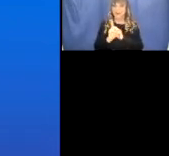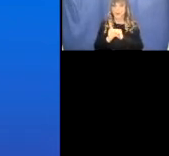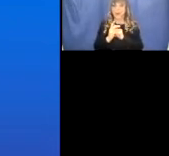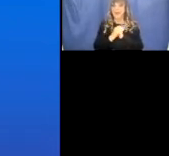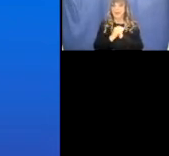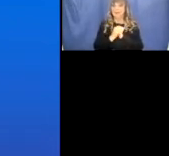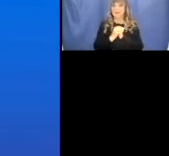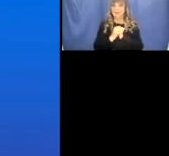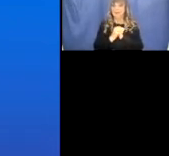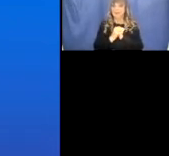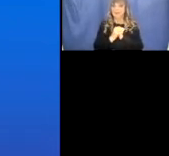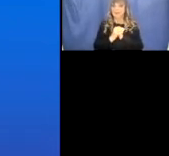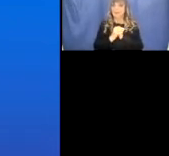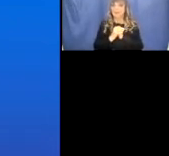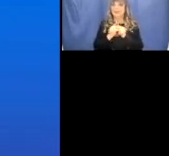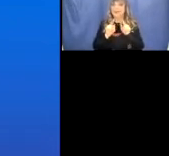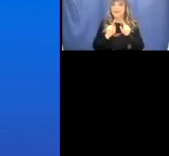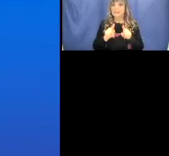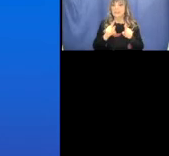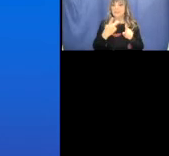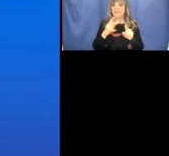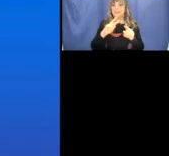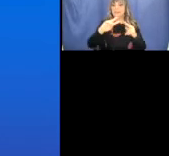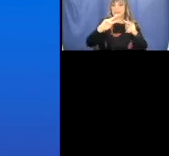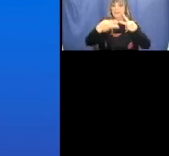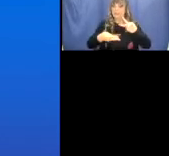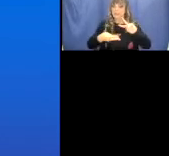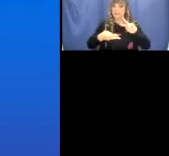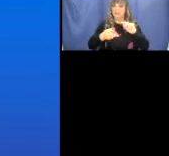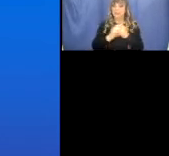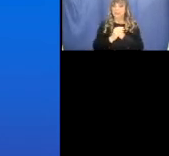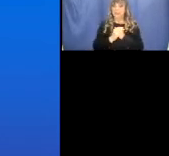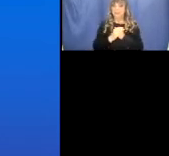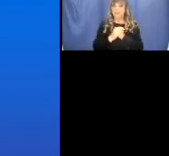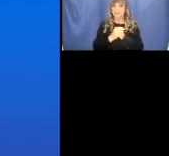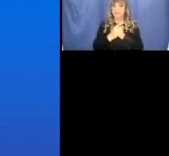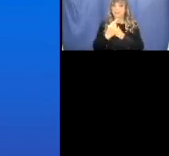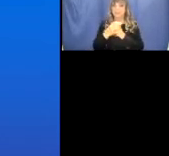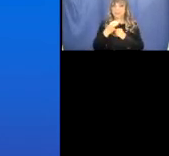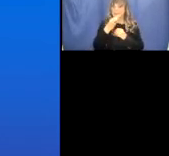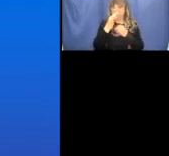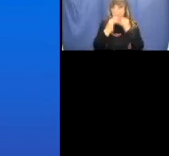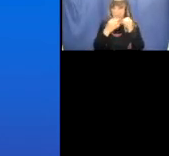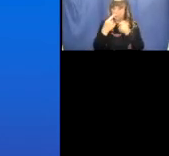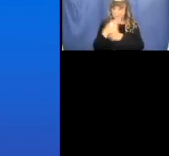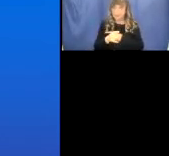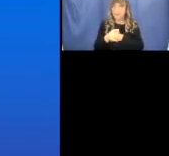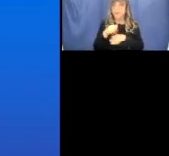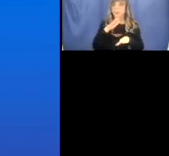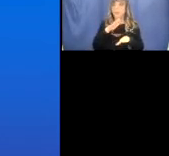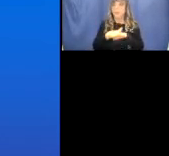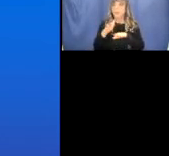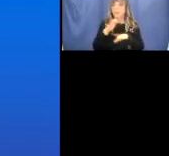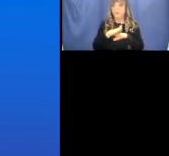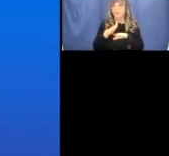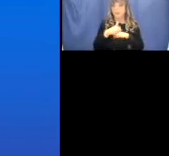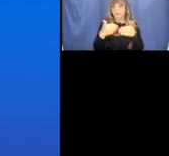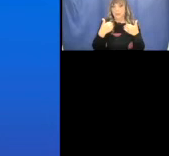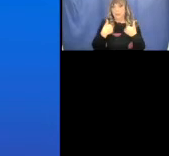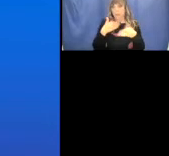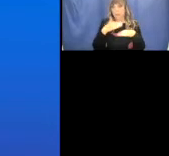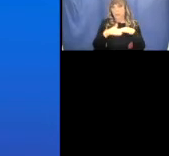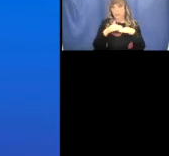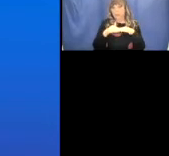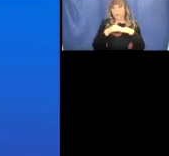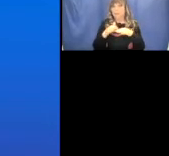la simmetria per inversione per descrivere questo tipo di simmetria si utilizza ho utilizzato per lo meno io e